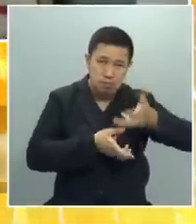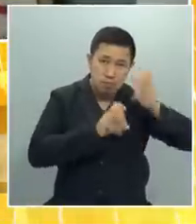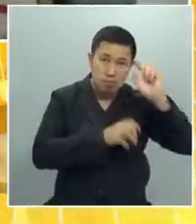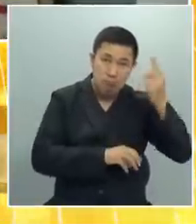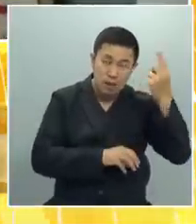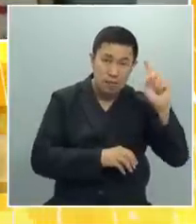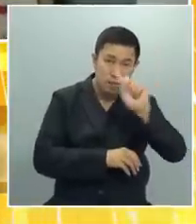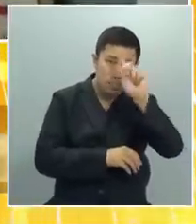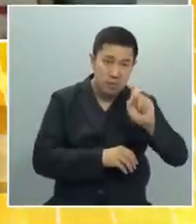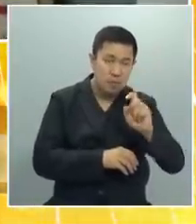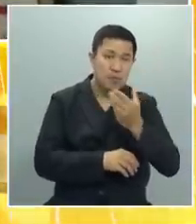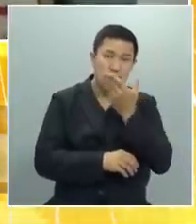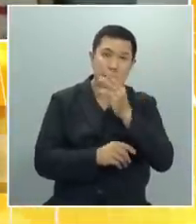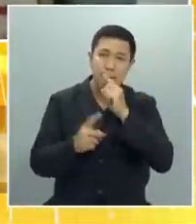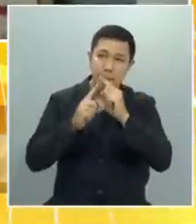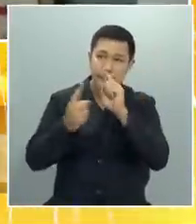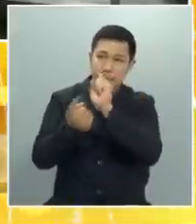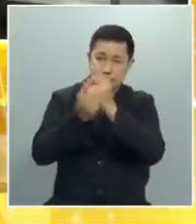ยังไงเหมือนอาทิตย์หน้าอาจจะได้